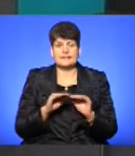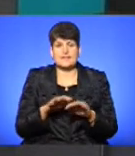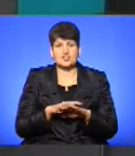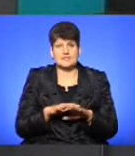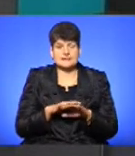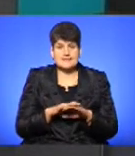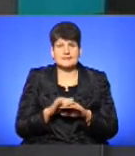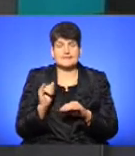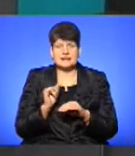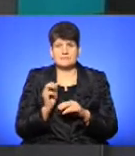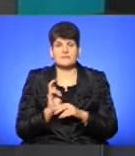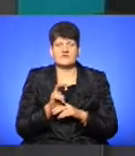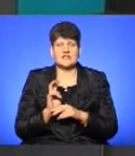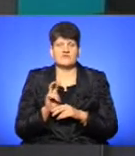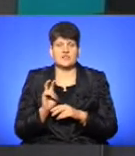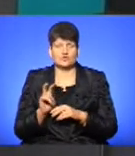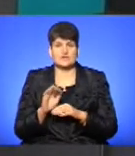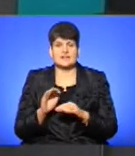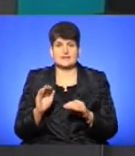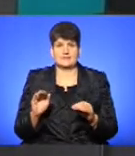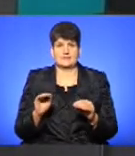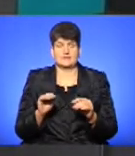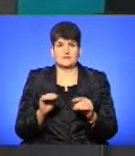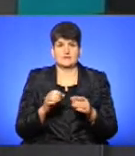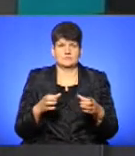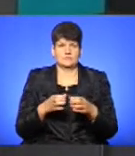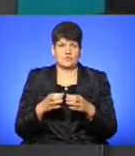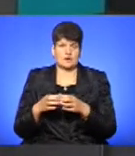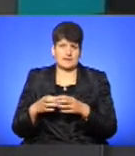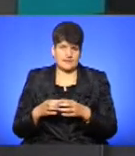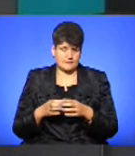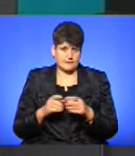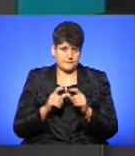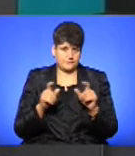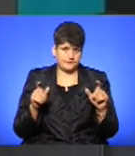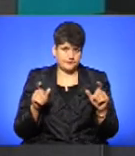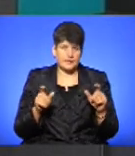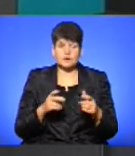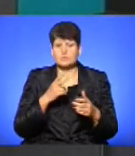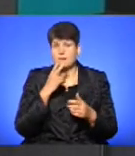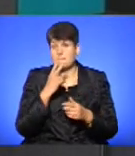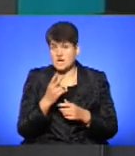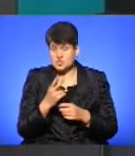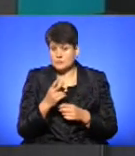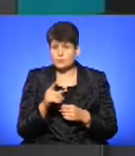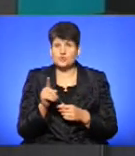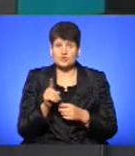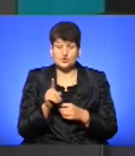і, зокрема, відвідування дітей в організованих колективах. І, відповідно, якщо ми бачимо, що